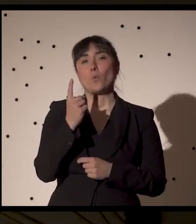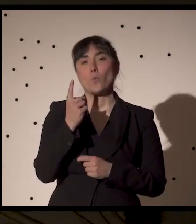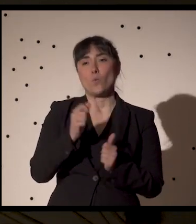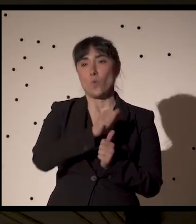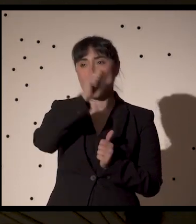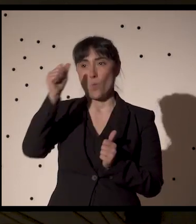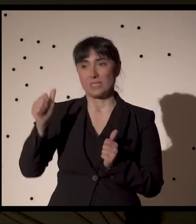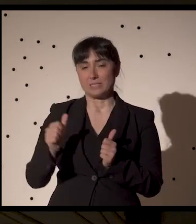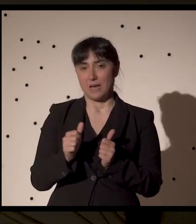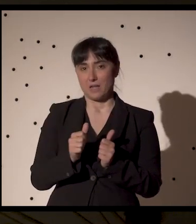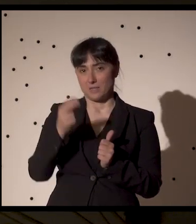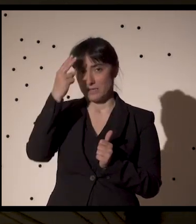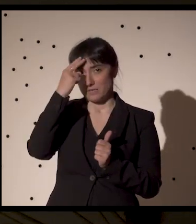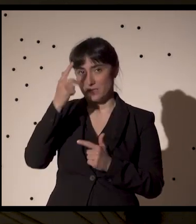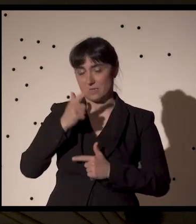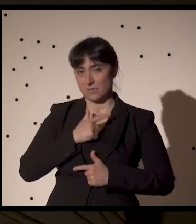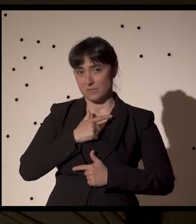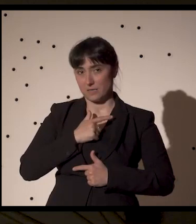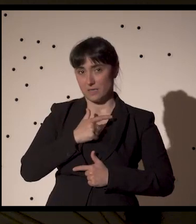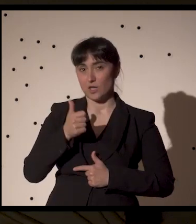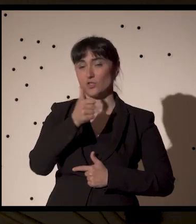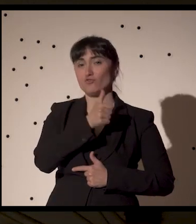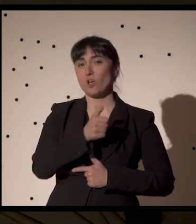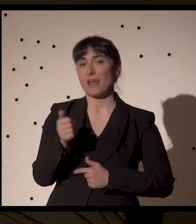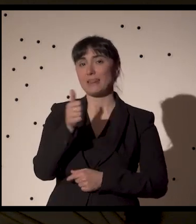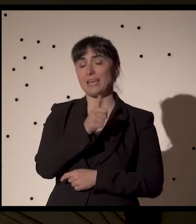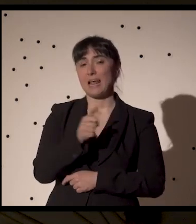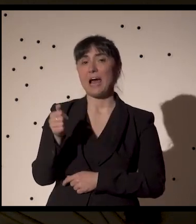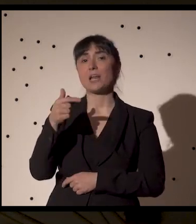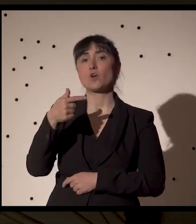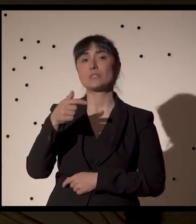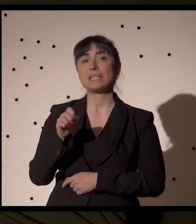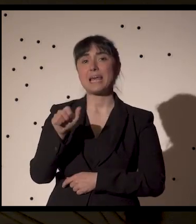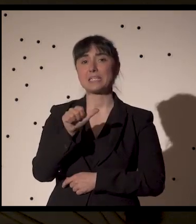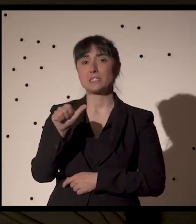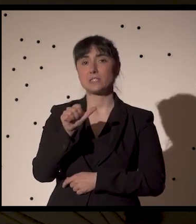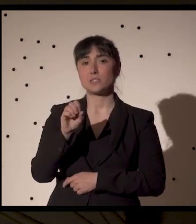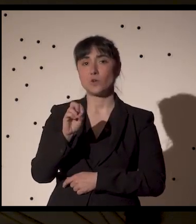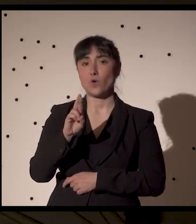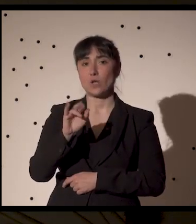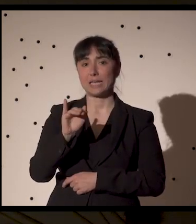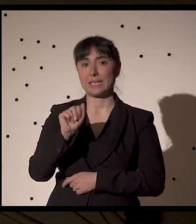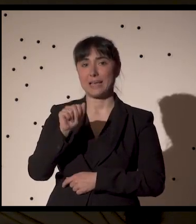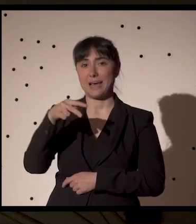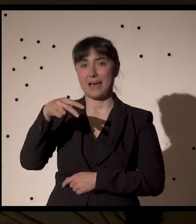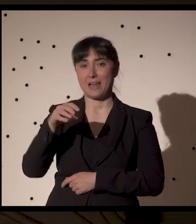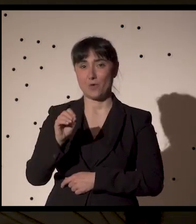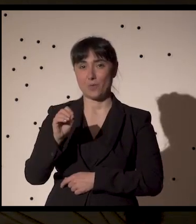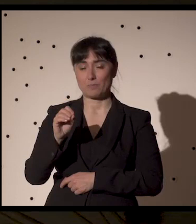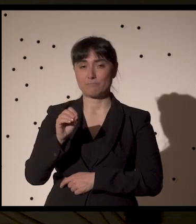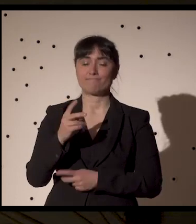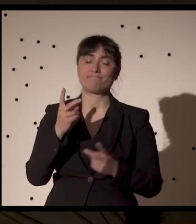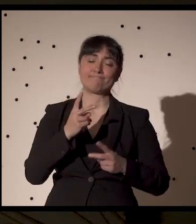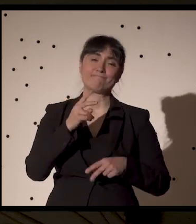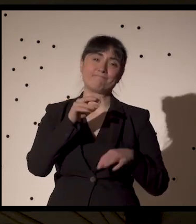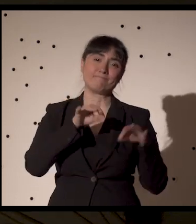che stiamo vivendo mi riferisco al Centenario testoriano centenario testoriano che il piccolo in qualche modo ha già omaggiato